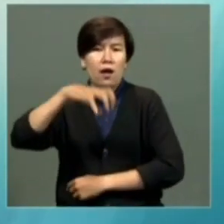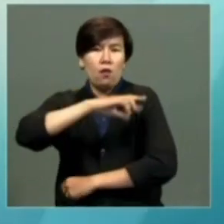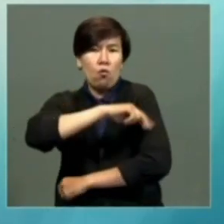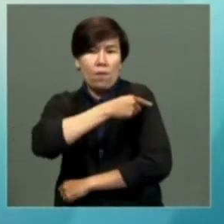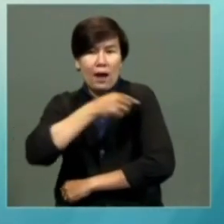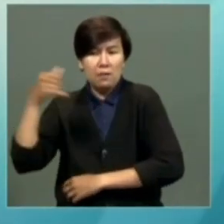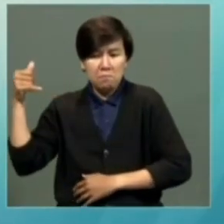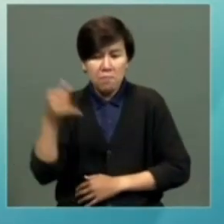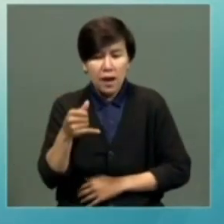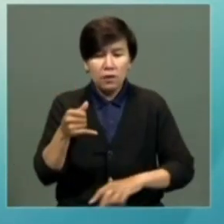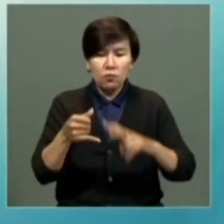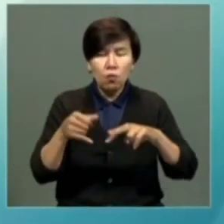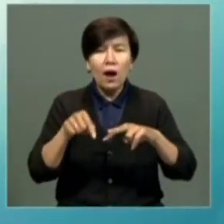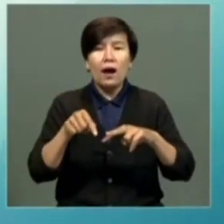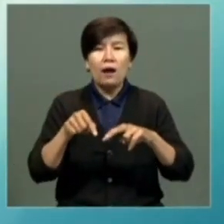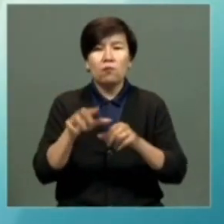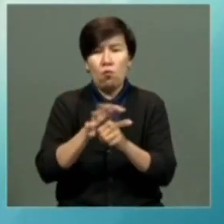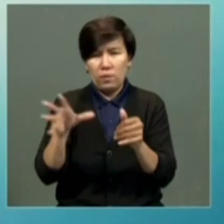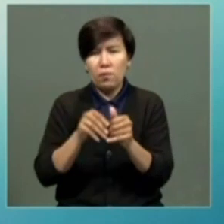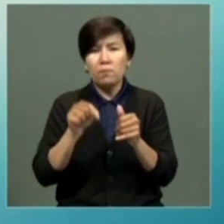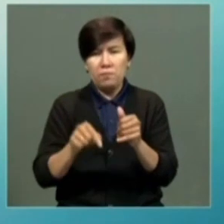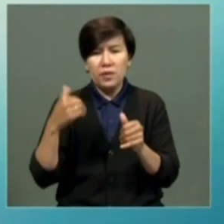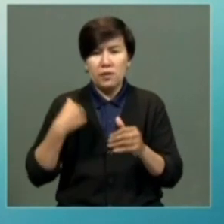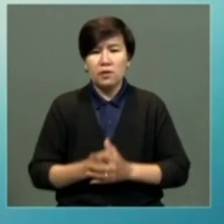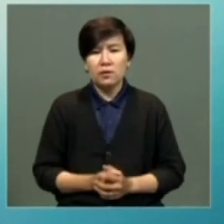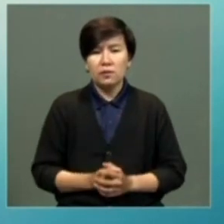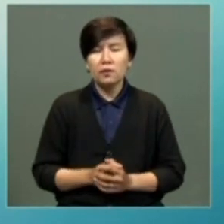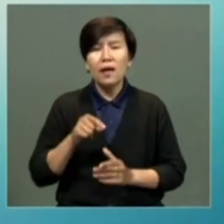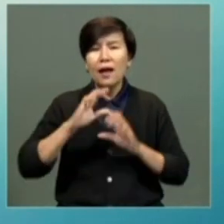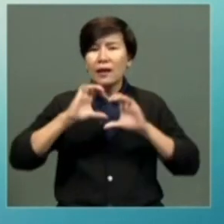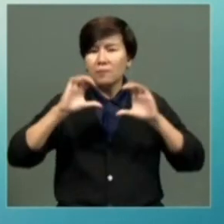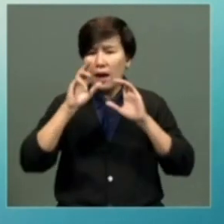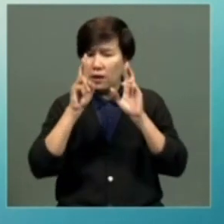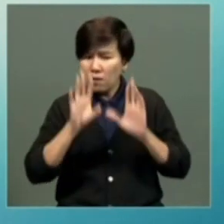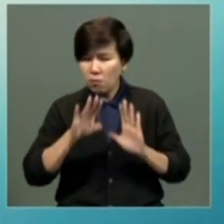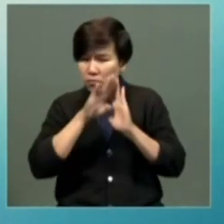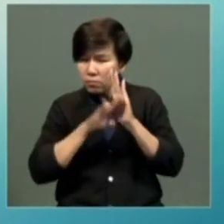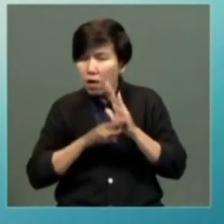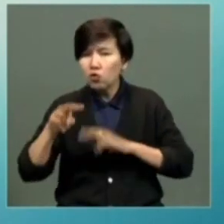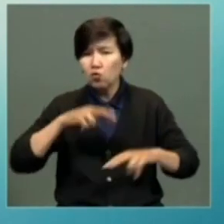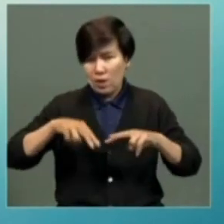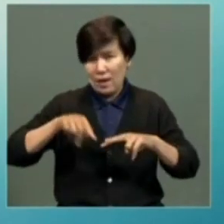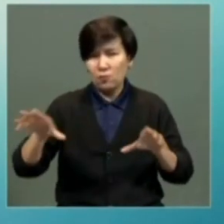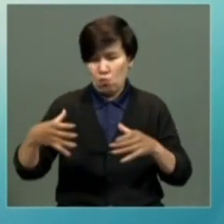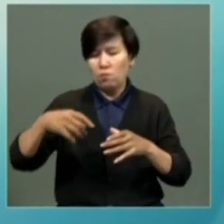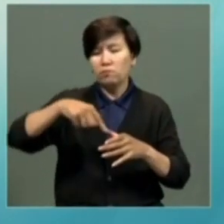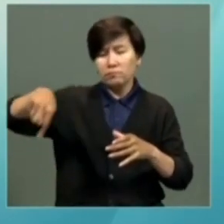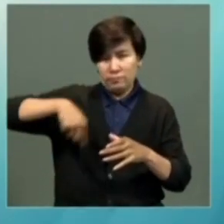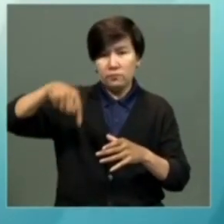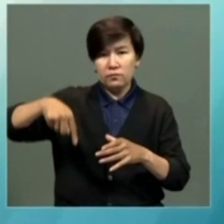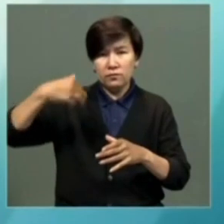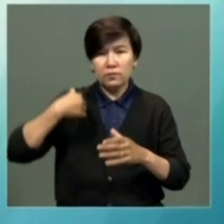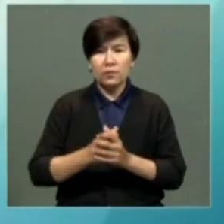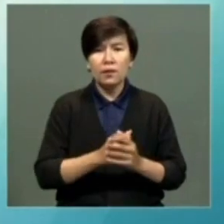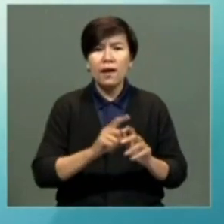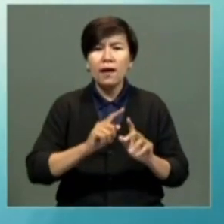ก็เข้าระบบพูดง่ายๆกลุ่มนี้เข้าระบบอยู่ในระบบนะครับมีเมียนมาที่ ข้ามาแบบไม่ถูกต้อง